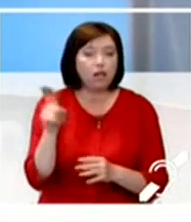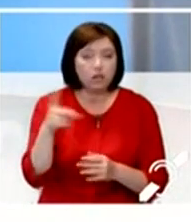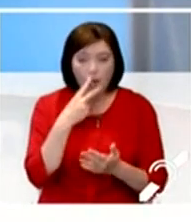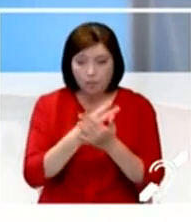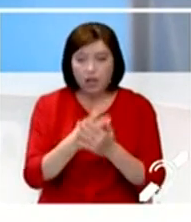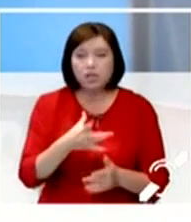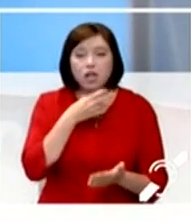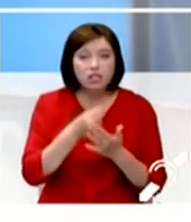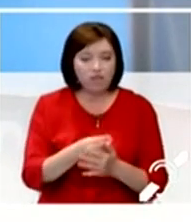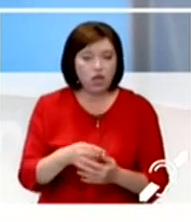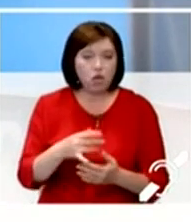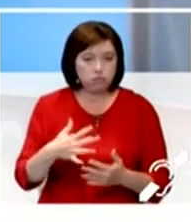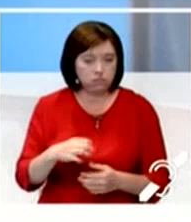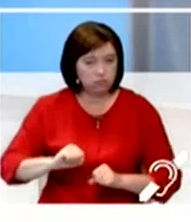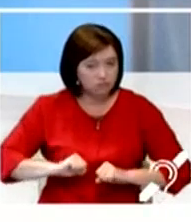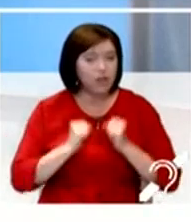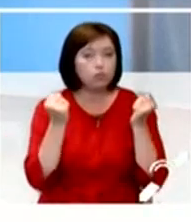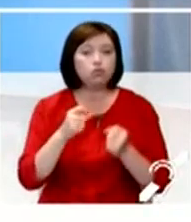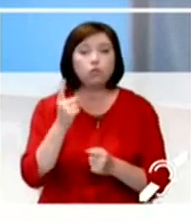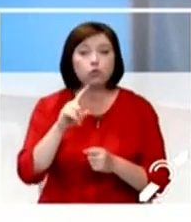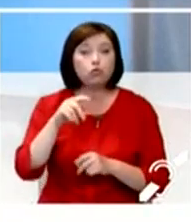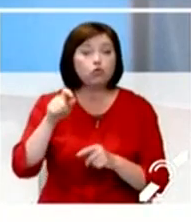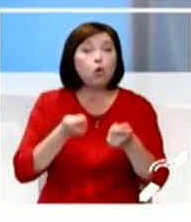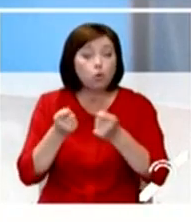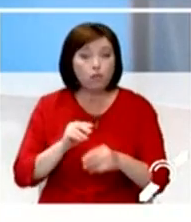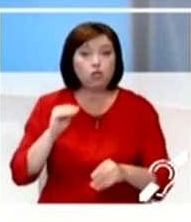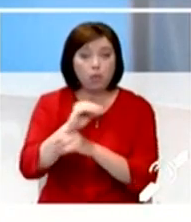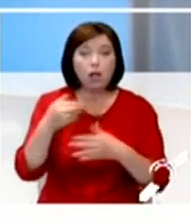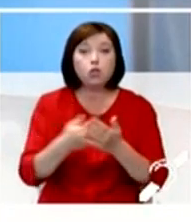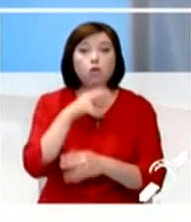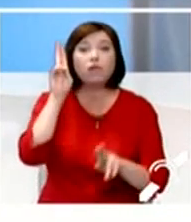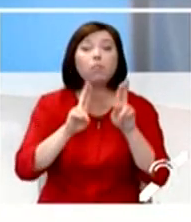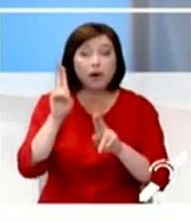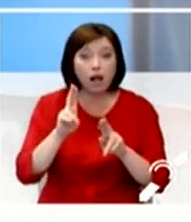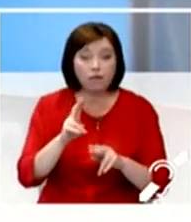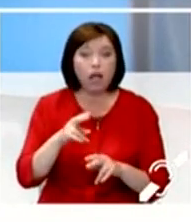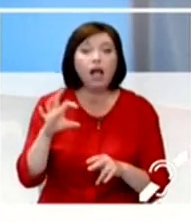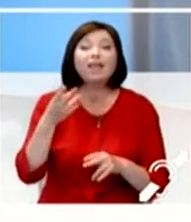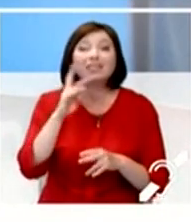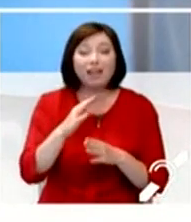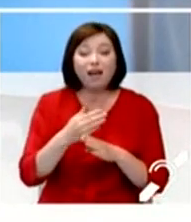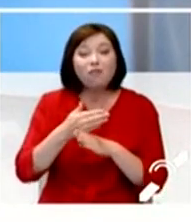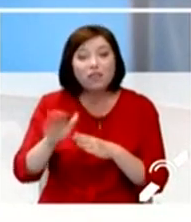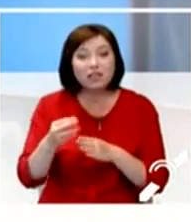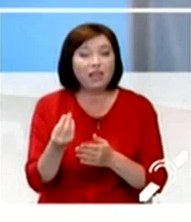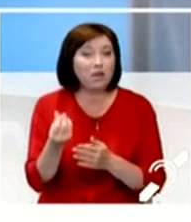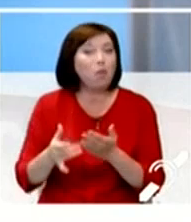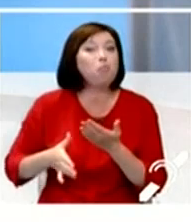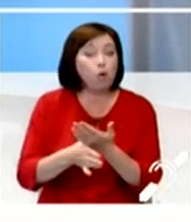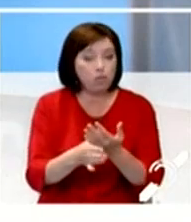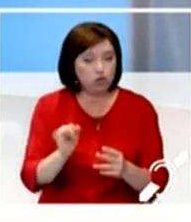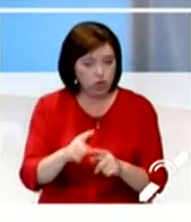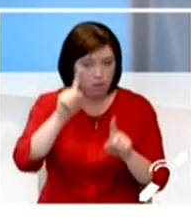arătat astfel nemulțumirea după ce autoritățile au adăugat noi condiții la regulamentul de acordare a compensațiilor și au cerut anularea